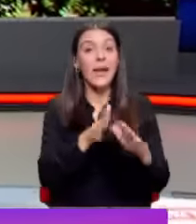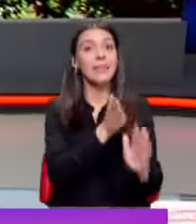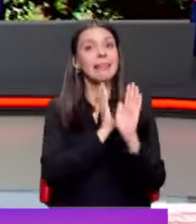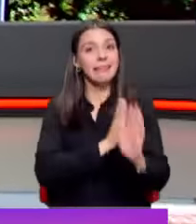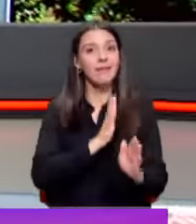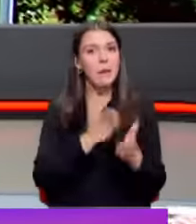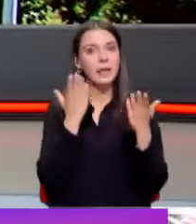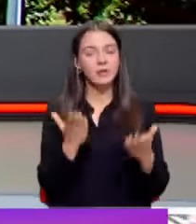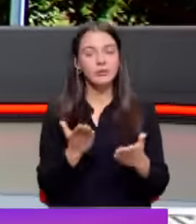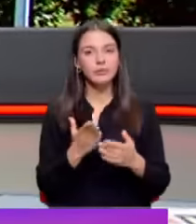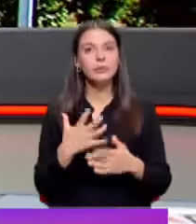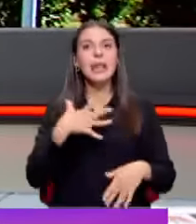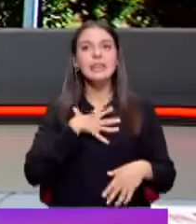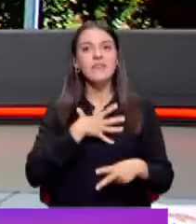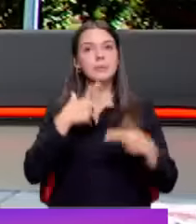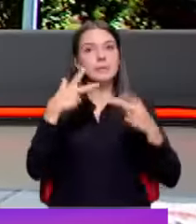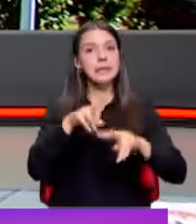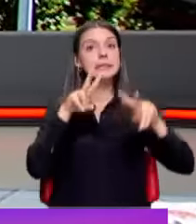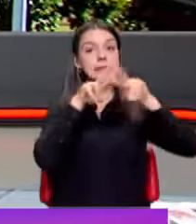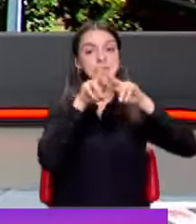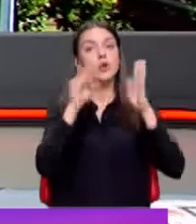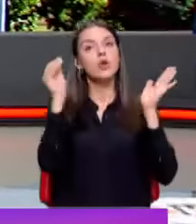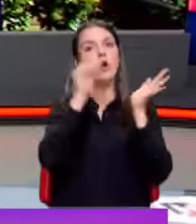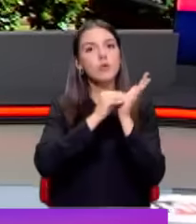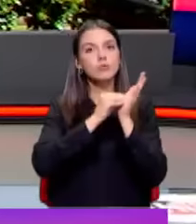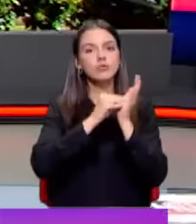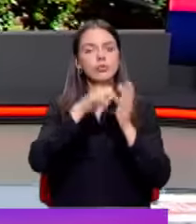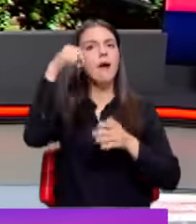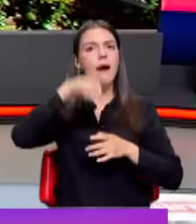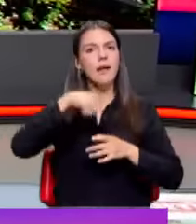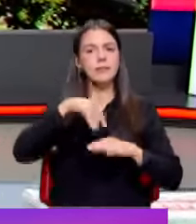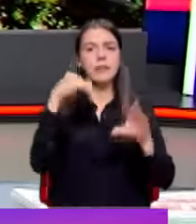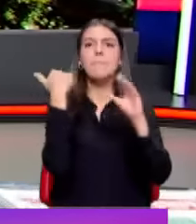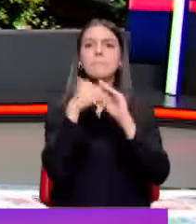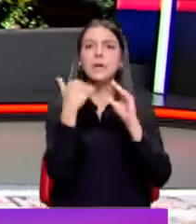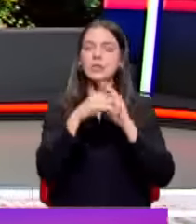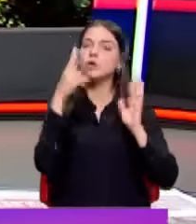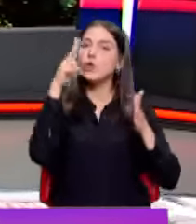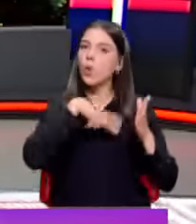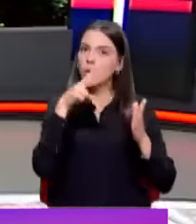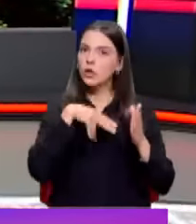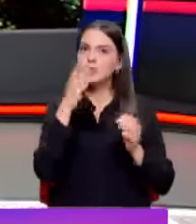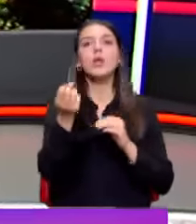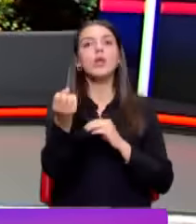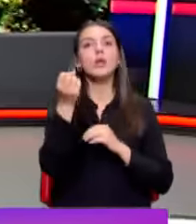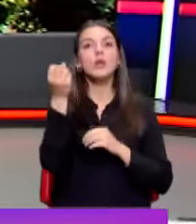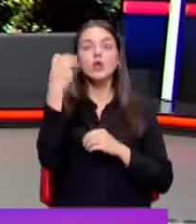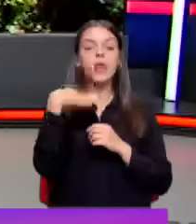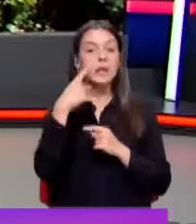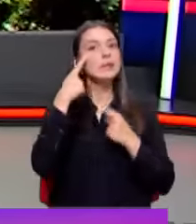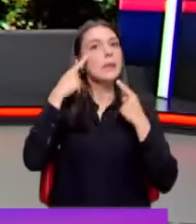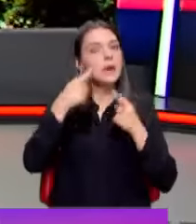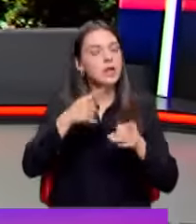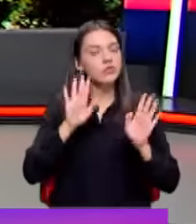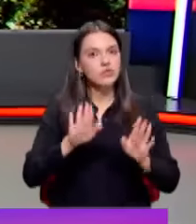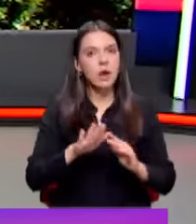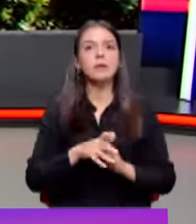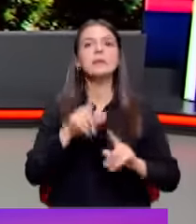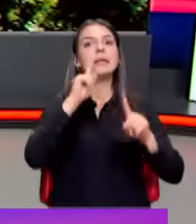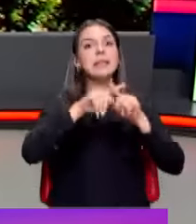devam ediyoruz. Nefesimiz kesildi başlığının altında mesajlarınızı da okuyacağız. Gönderilerinize de bakacağız. X